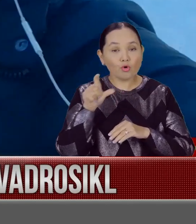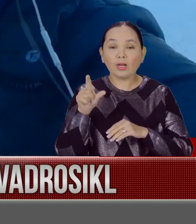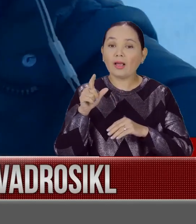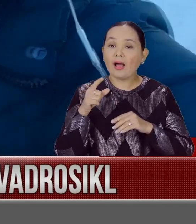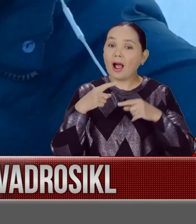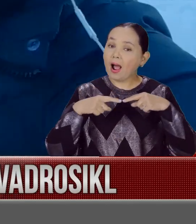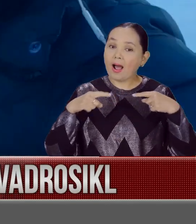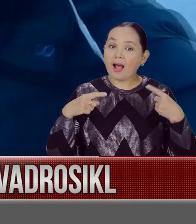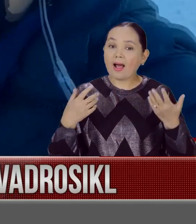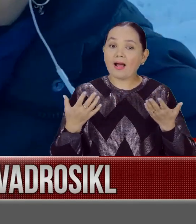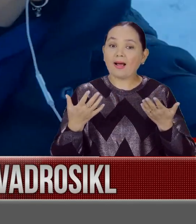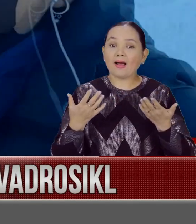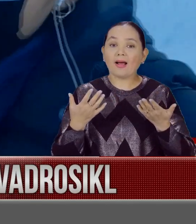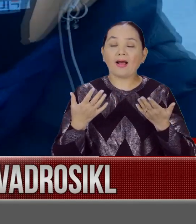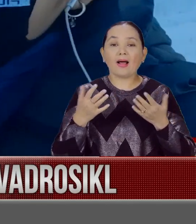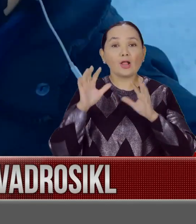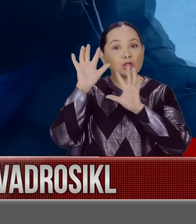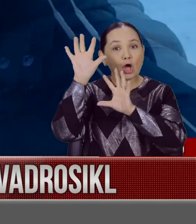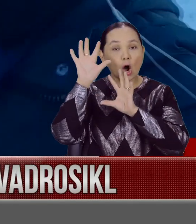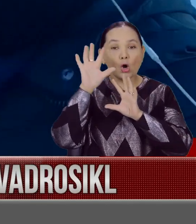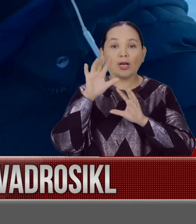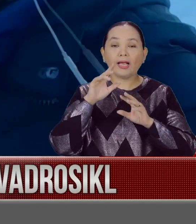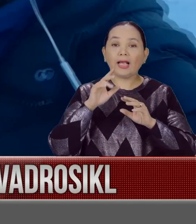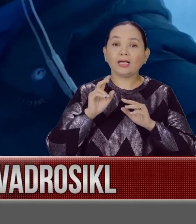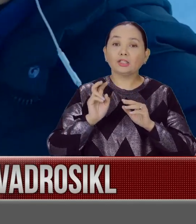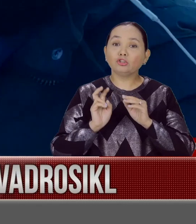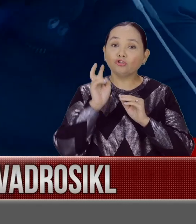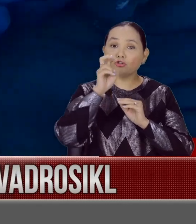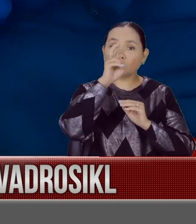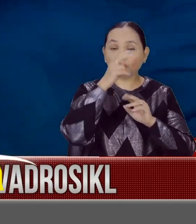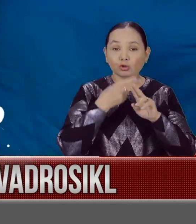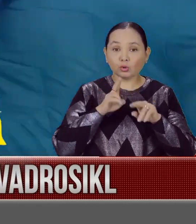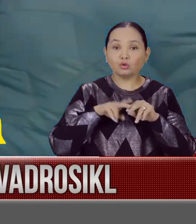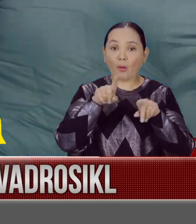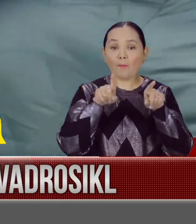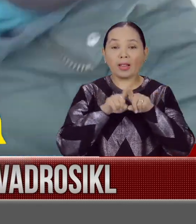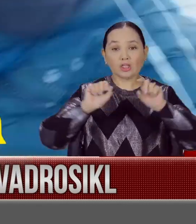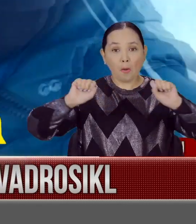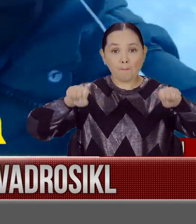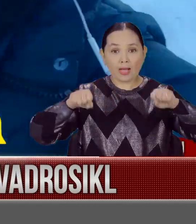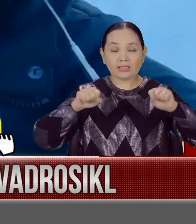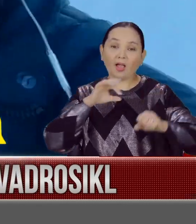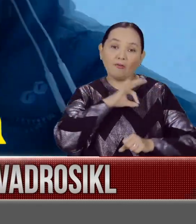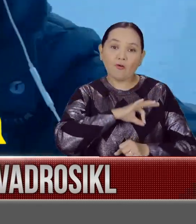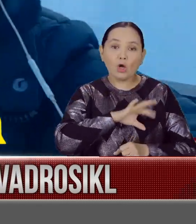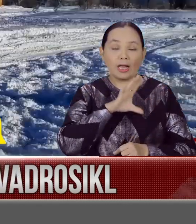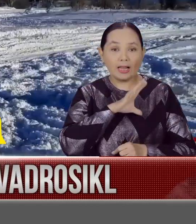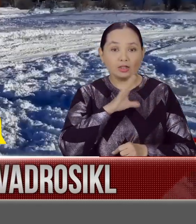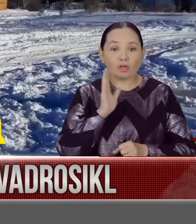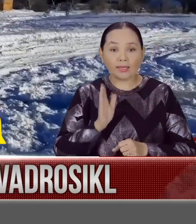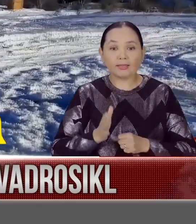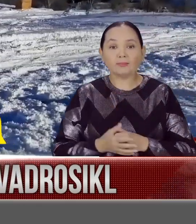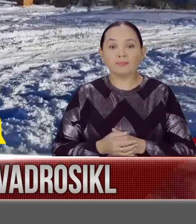hammasi tog'ning tepa qismiga chiqish uchun mana shunday mototsikllardan foydalanishadi.